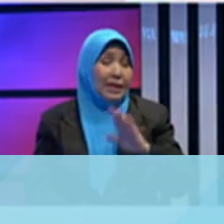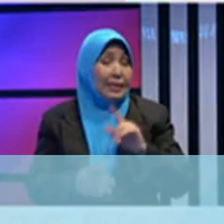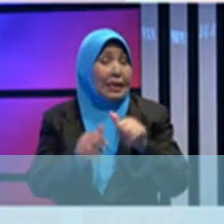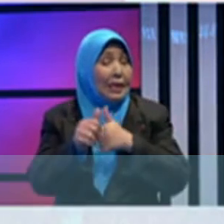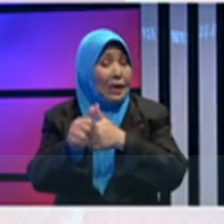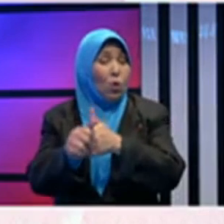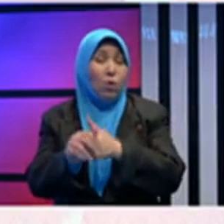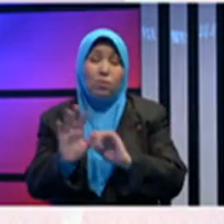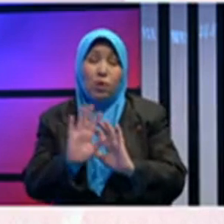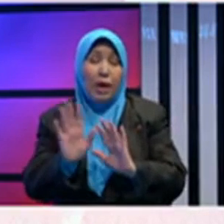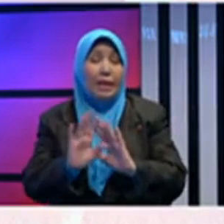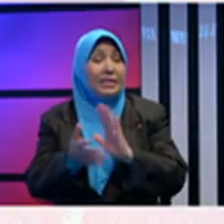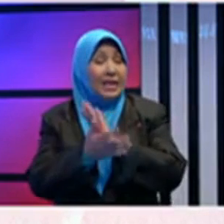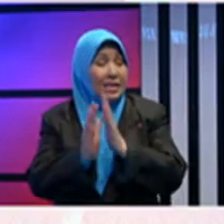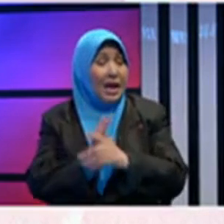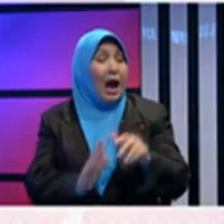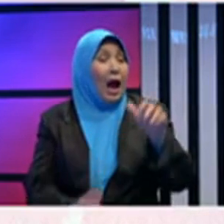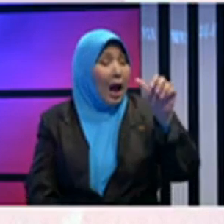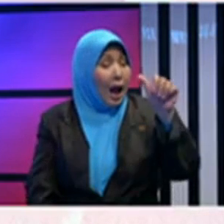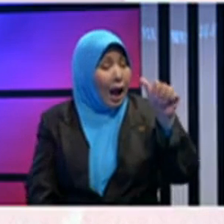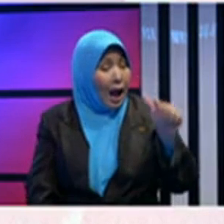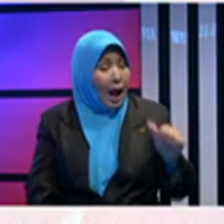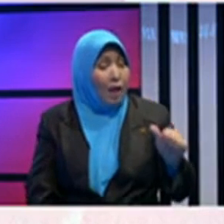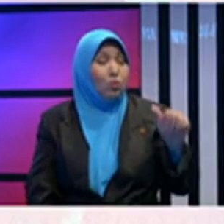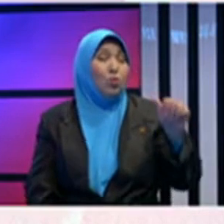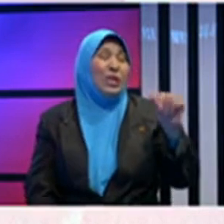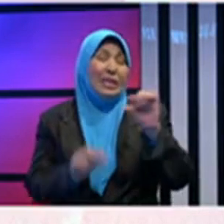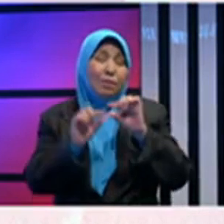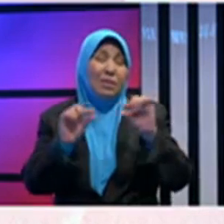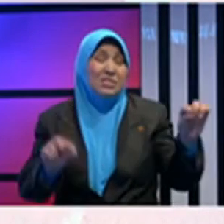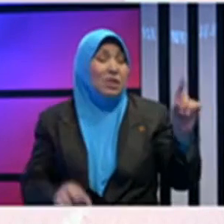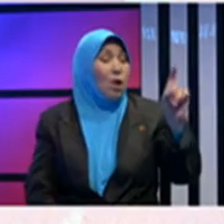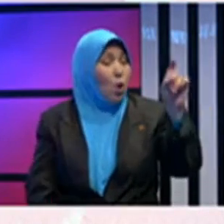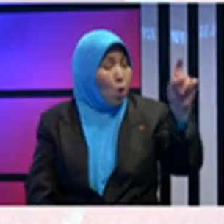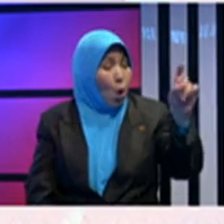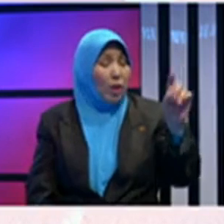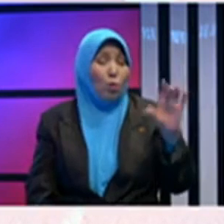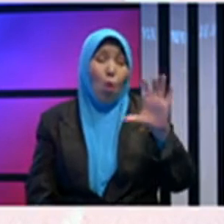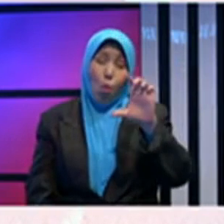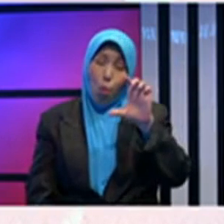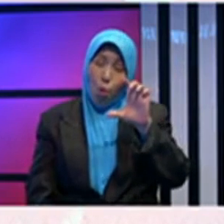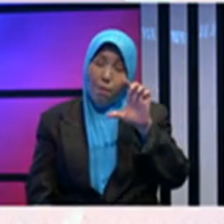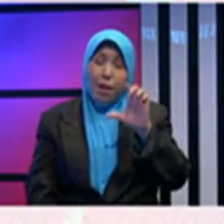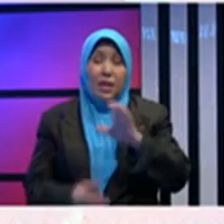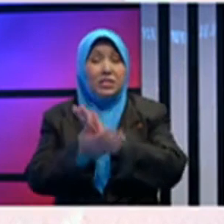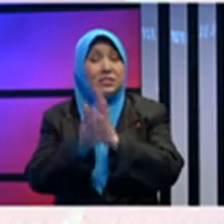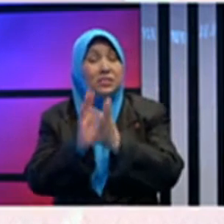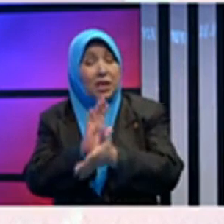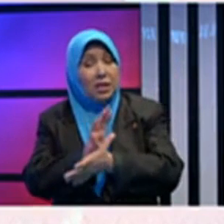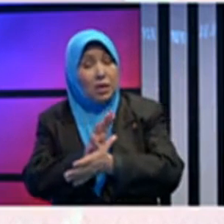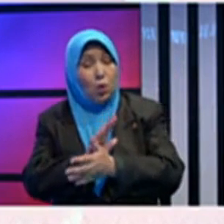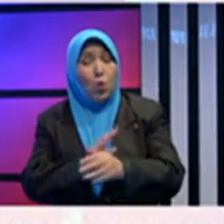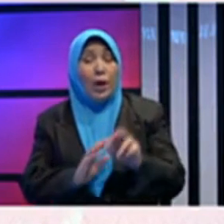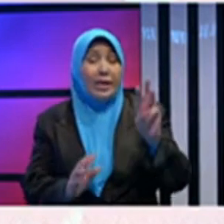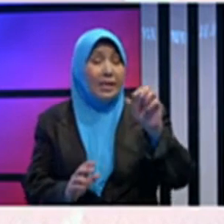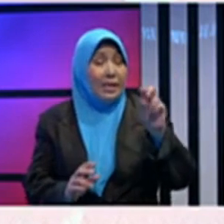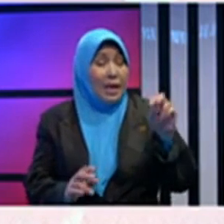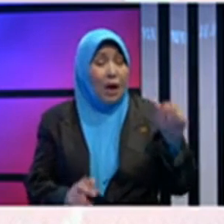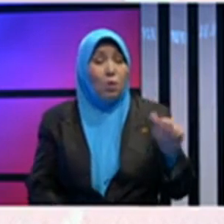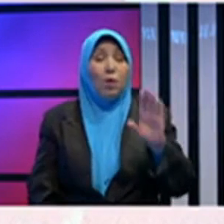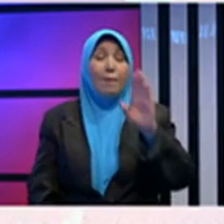gofla nama ke atau nipis yang tebal Royal ke indahmu Miss sulaimana wa innahu